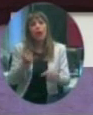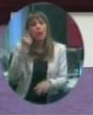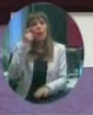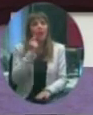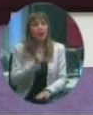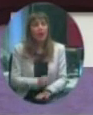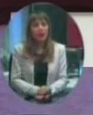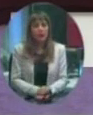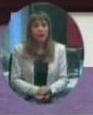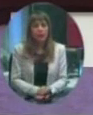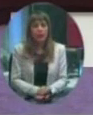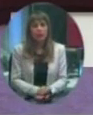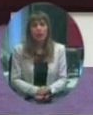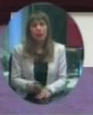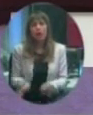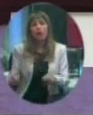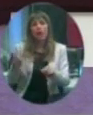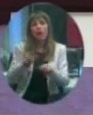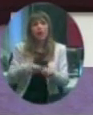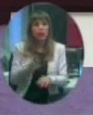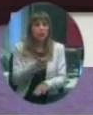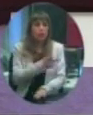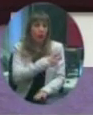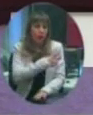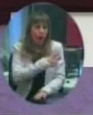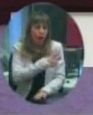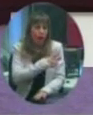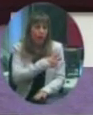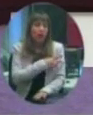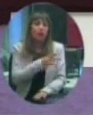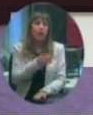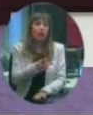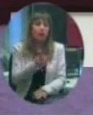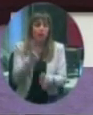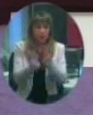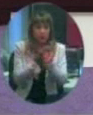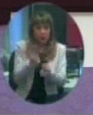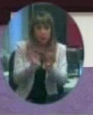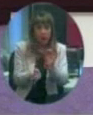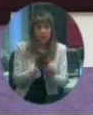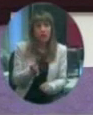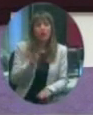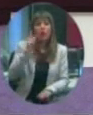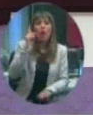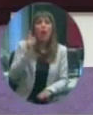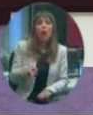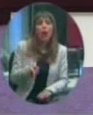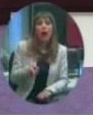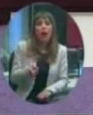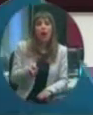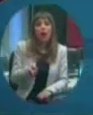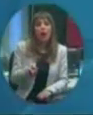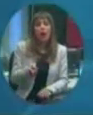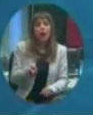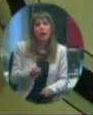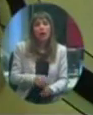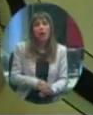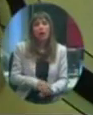ואז המשטרה ומהפרקליטות, בית המשפט, מורה על